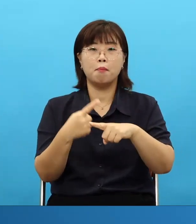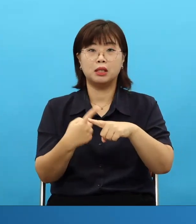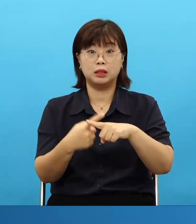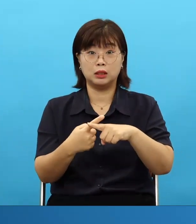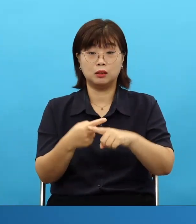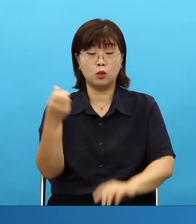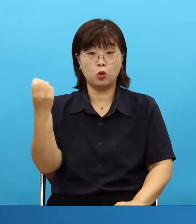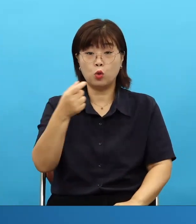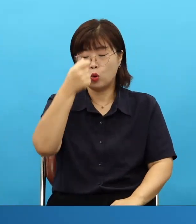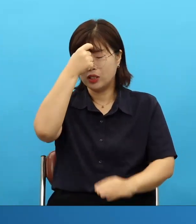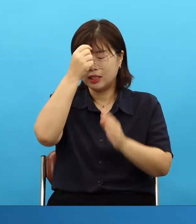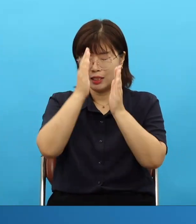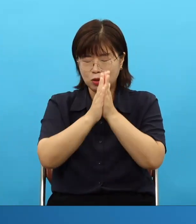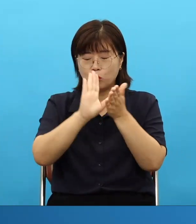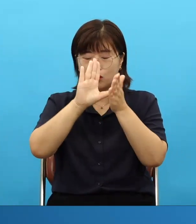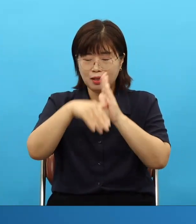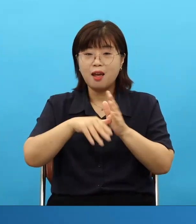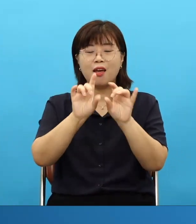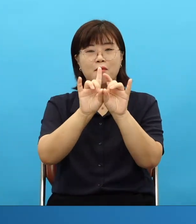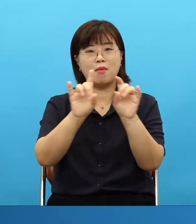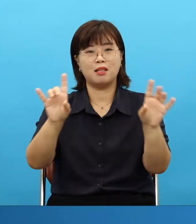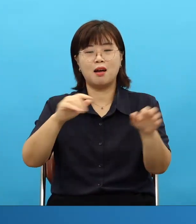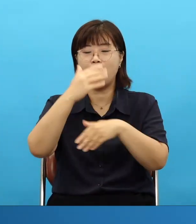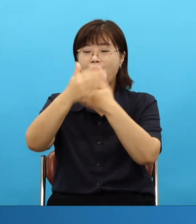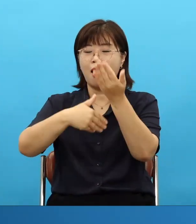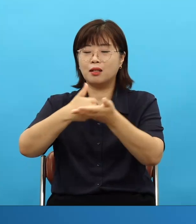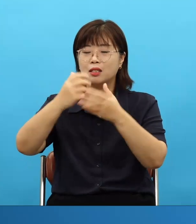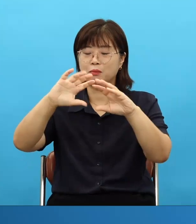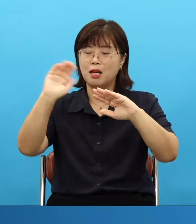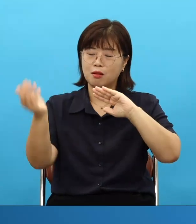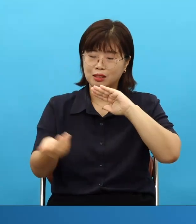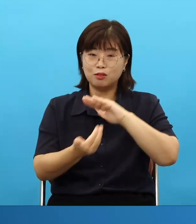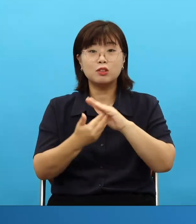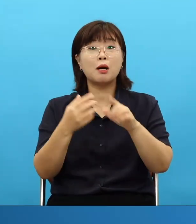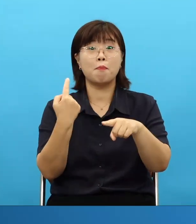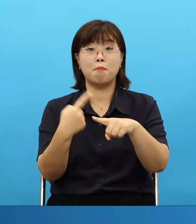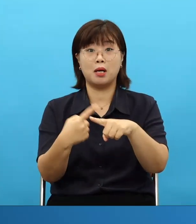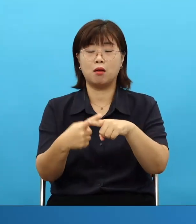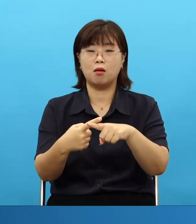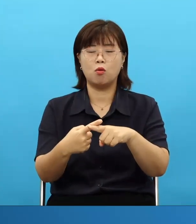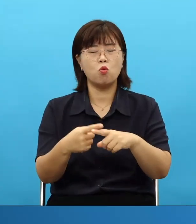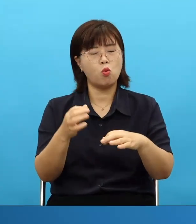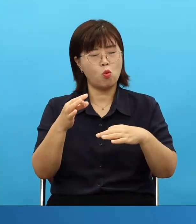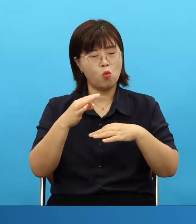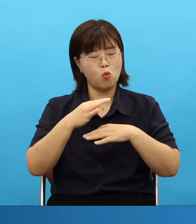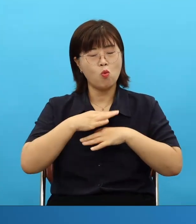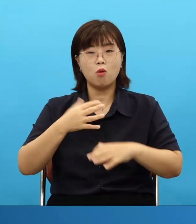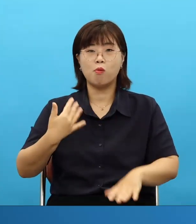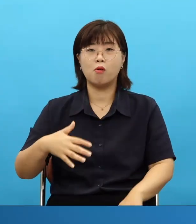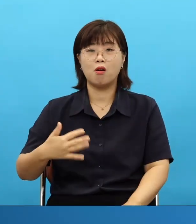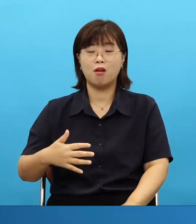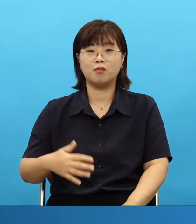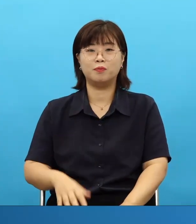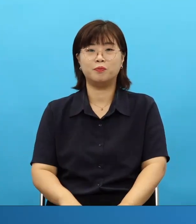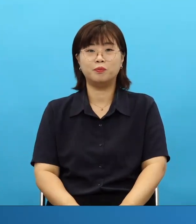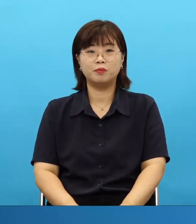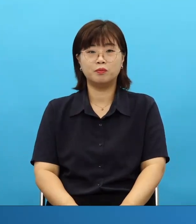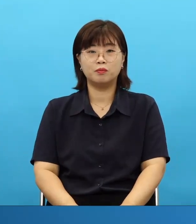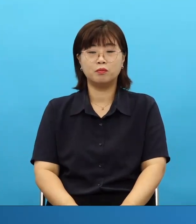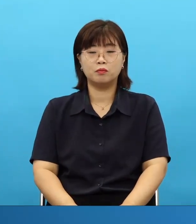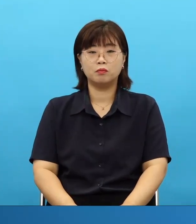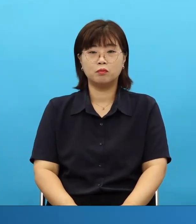established. 때마다 이루어져요. Every time you pray, God's kingdom is 엄청난 established. 거죠. How amazing is that? 우리 언론 보면 응답 안 오는 것처럼